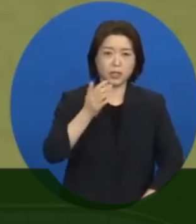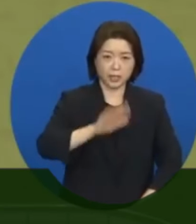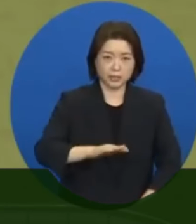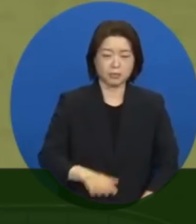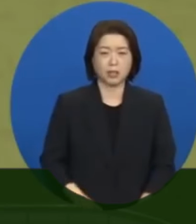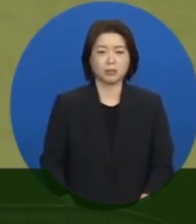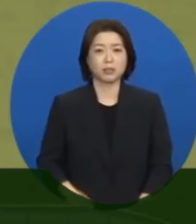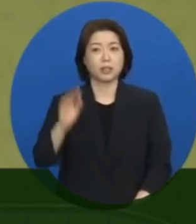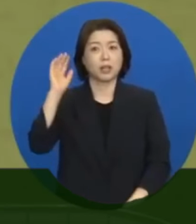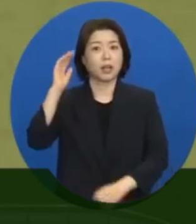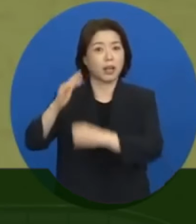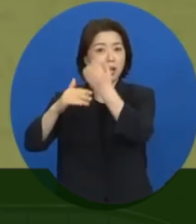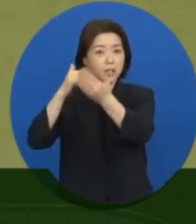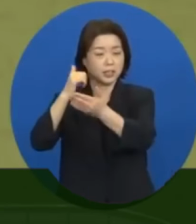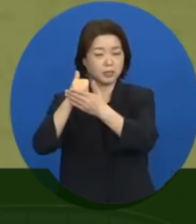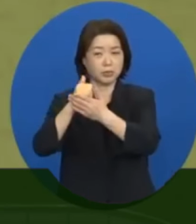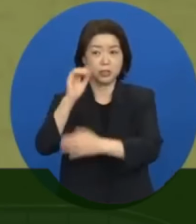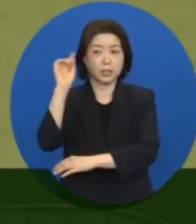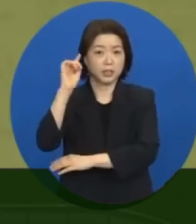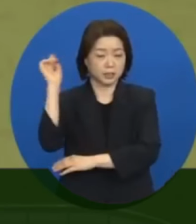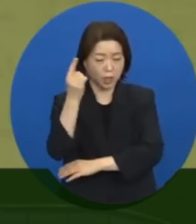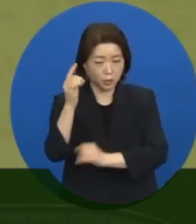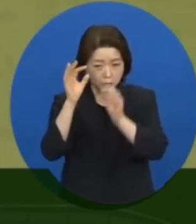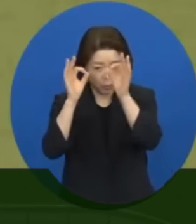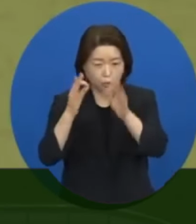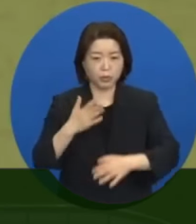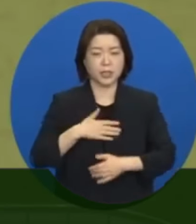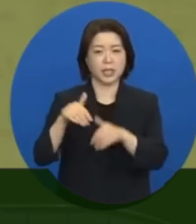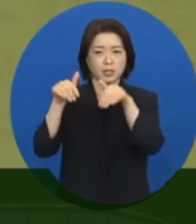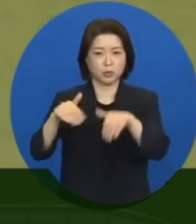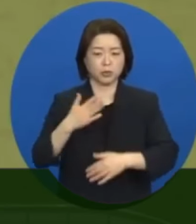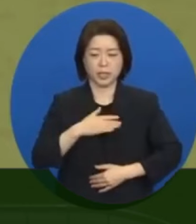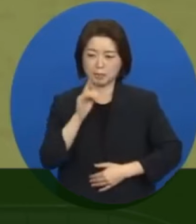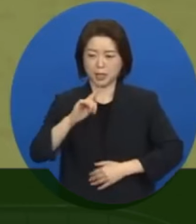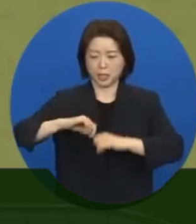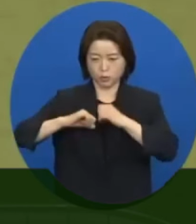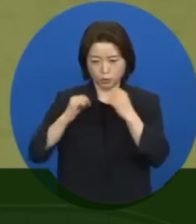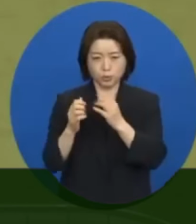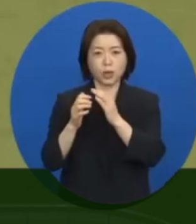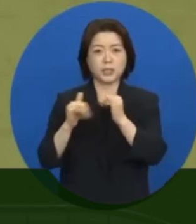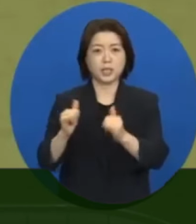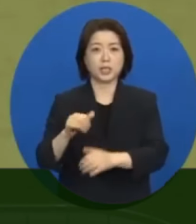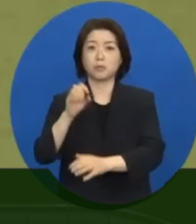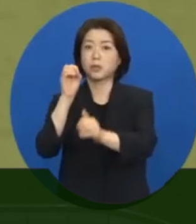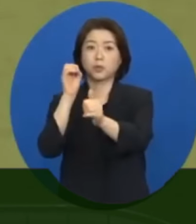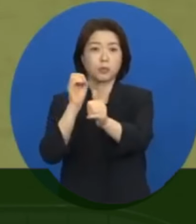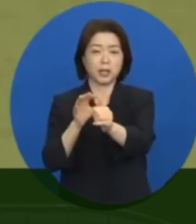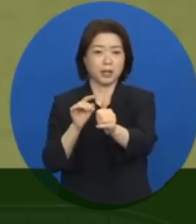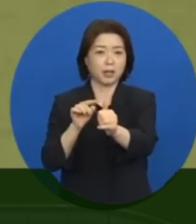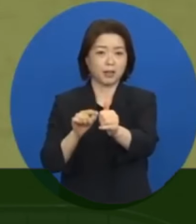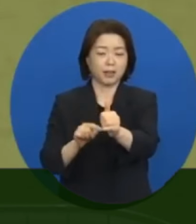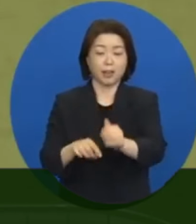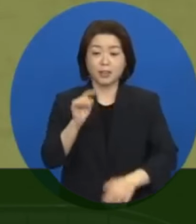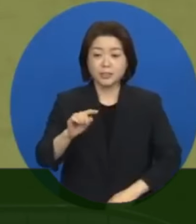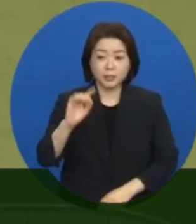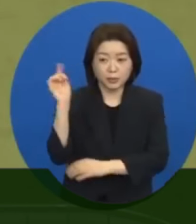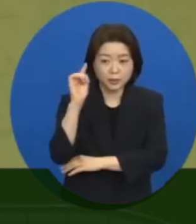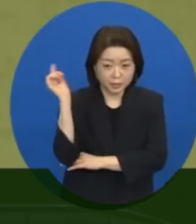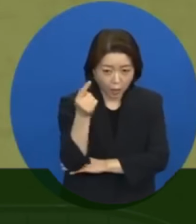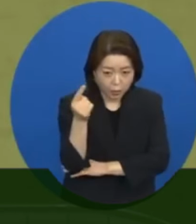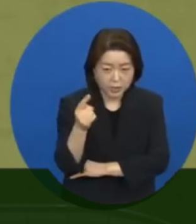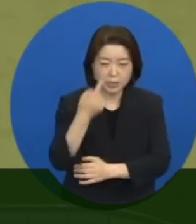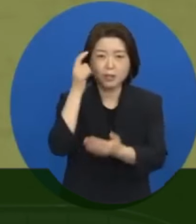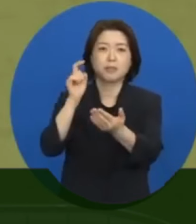종이라고 내 말에 순종하는 자라고 말씀을 하시죠 그런 다을 찾아내시는 거요 사도행전 13장